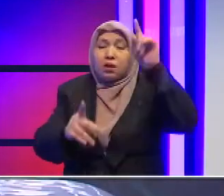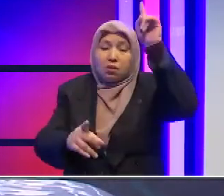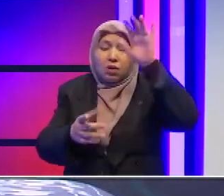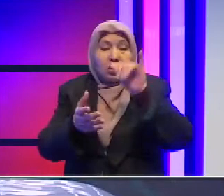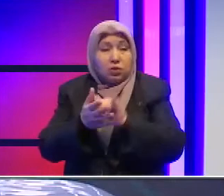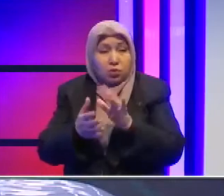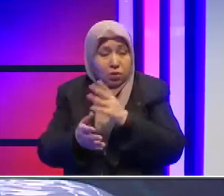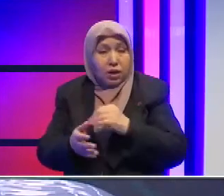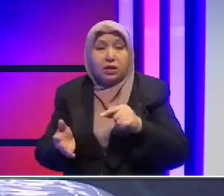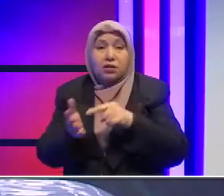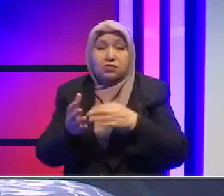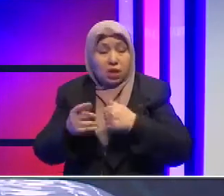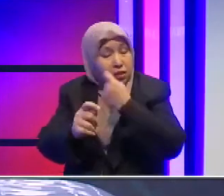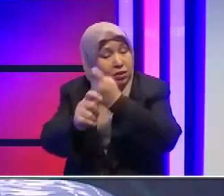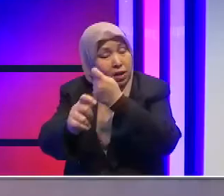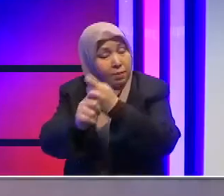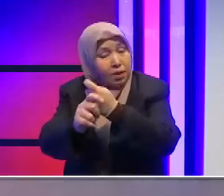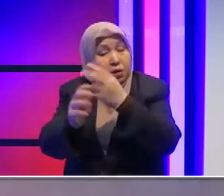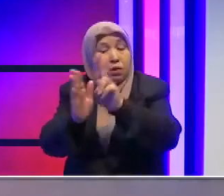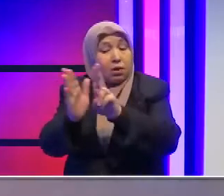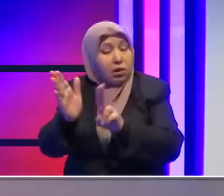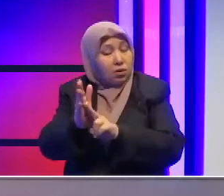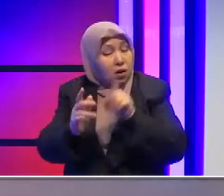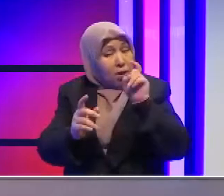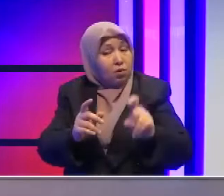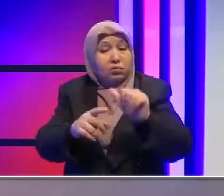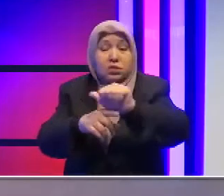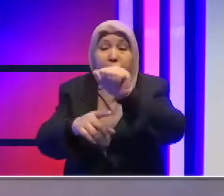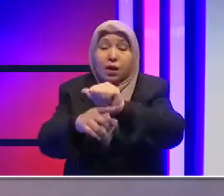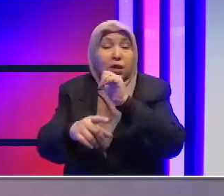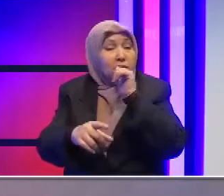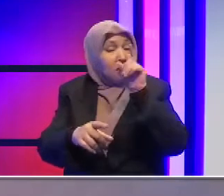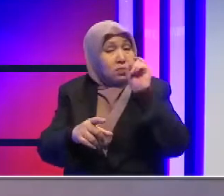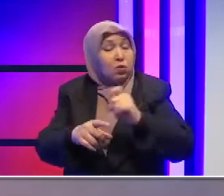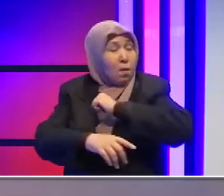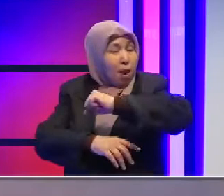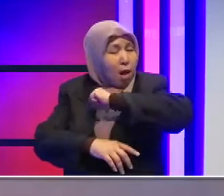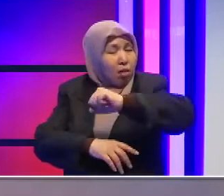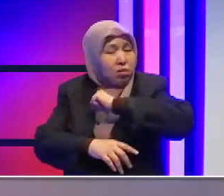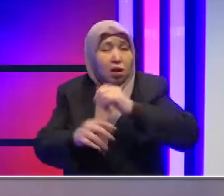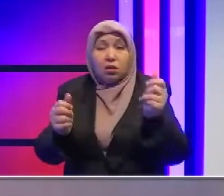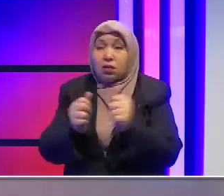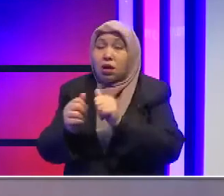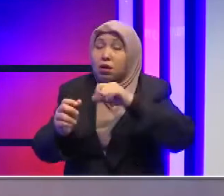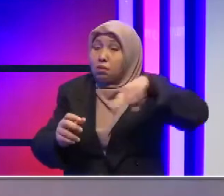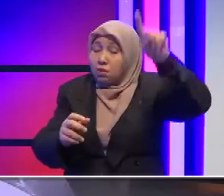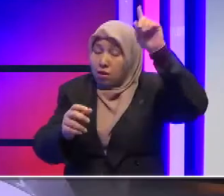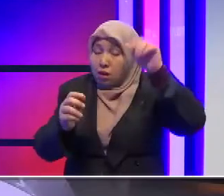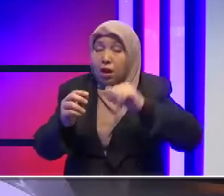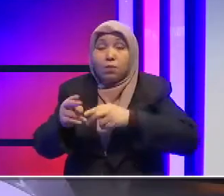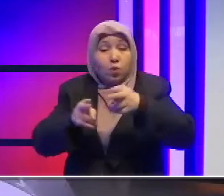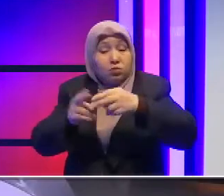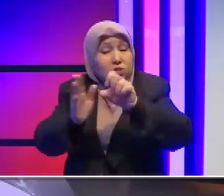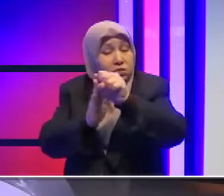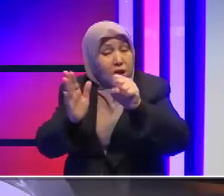Bagi setiap umat telah kami tetapkan syariat tertentu yang harus mereka amalkan, maka tidak sepatutnya mereka bantah-membantah dengan engkau dalam urusan syariat ini, dan